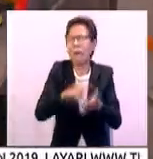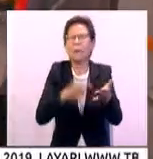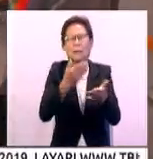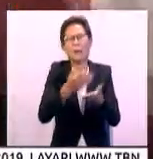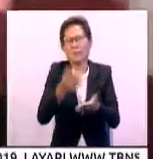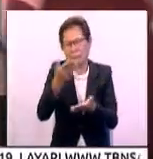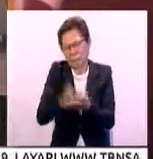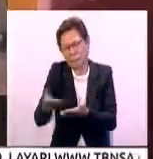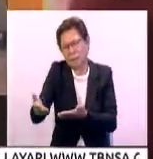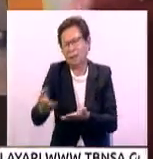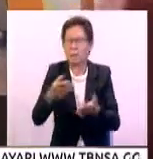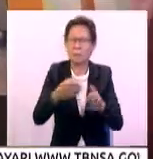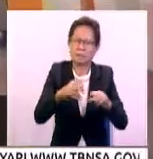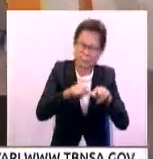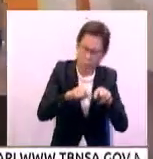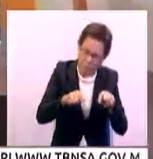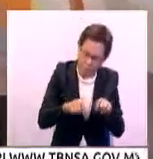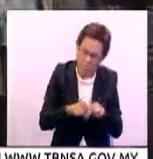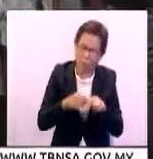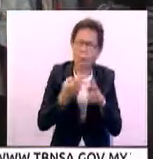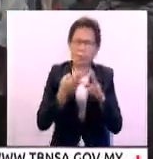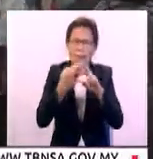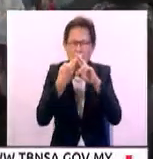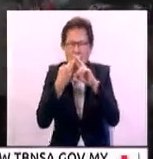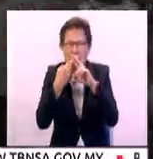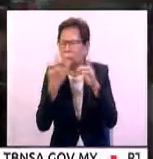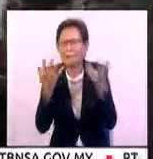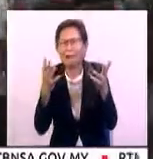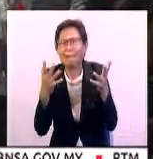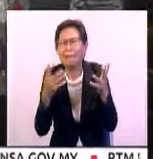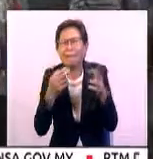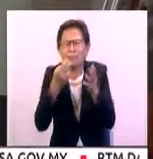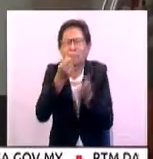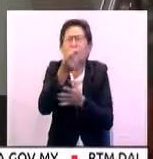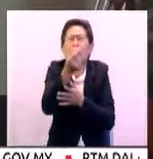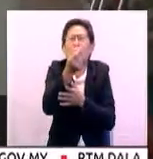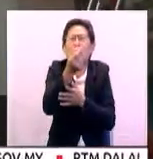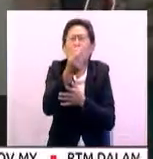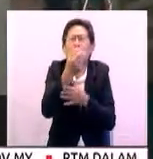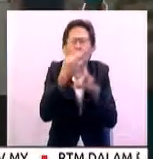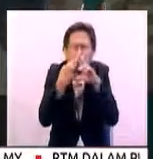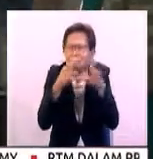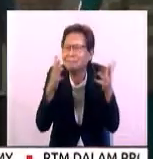dari segi tempat yang tersembunyi, tidak ada langsung dalam kita punya